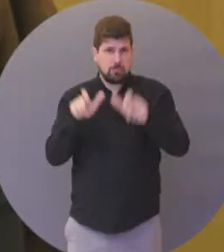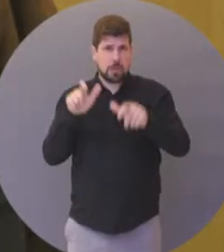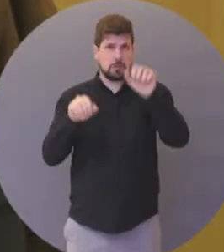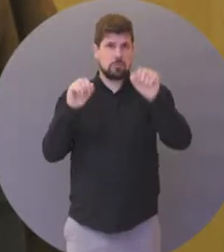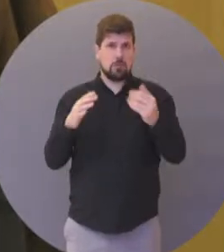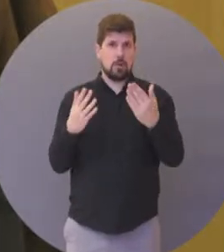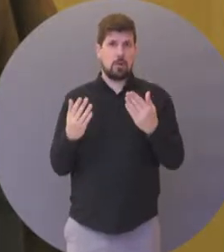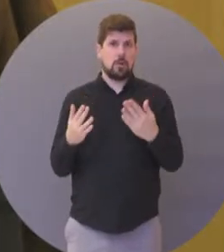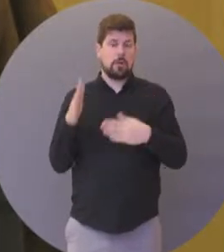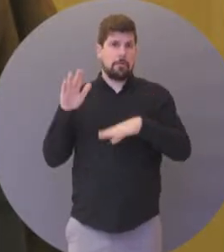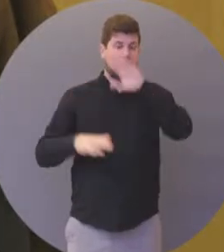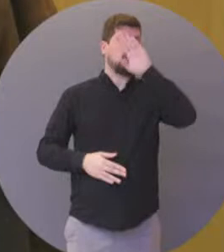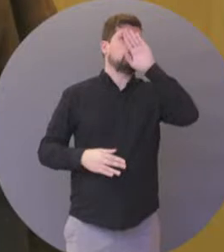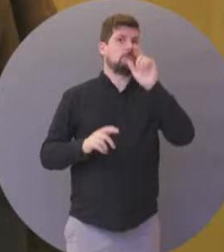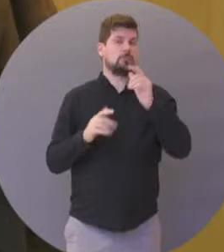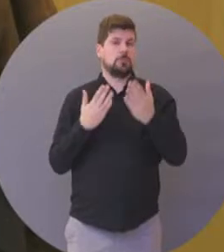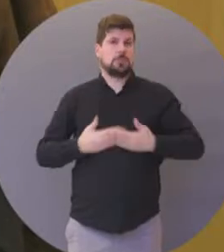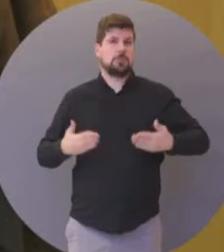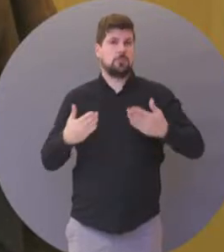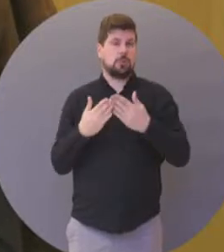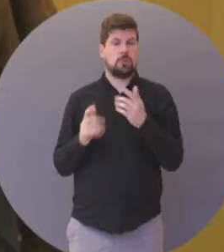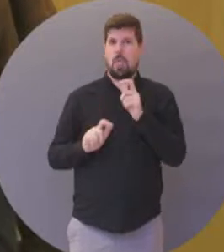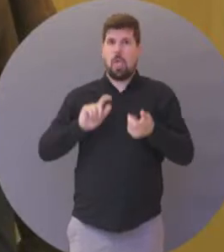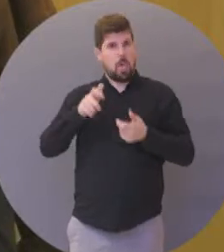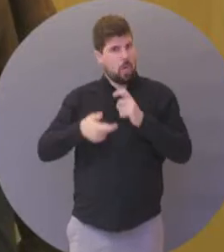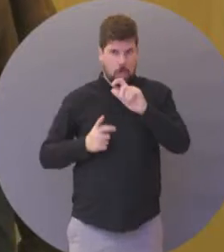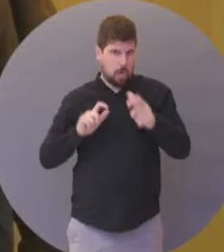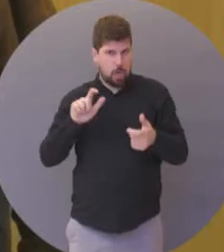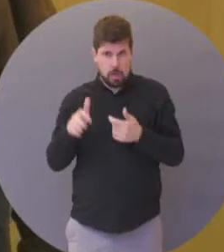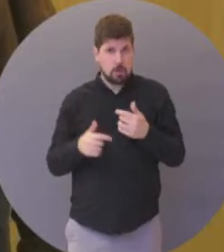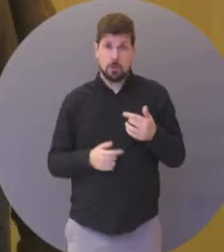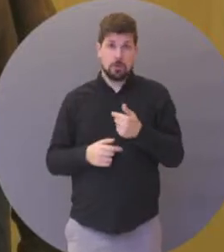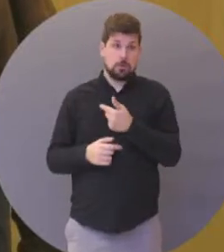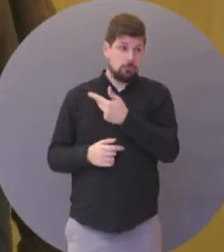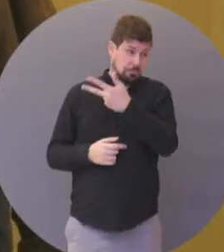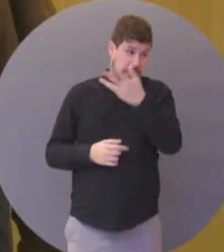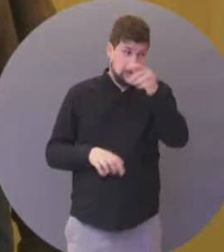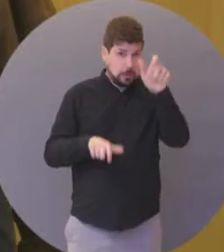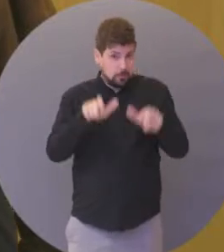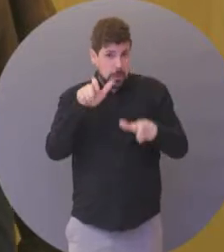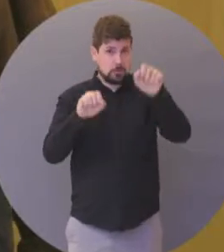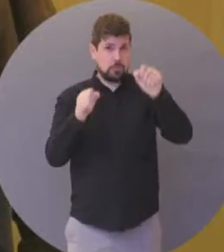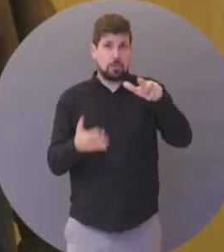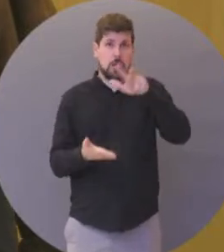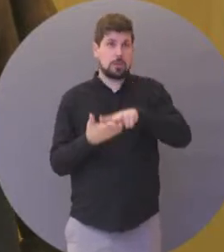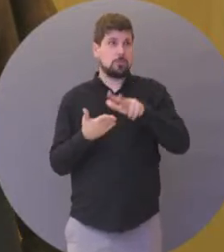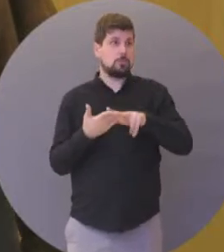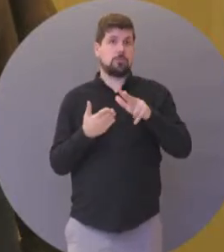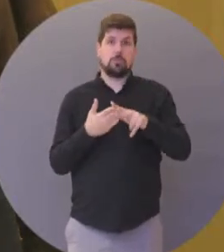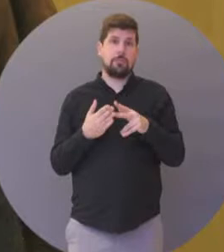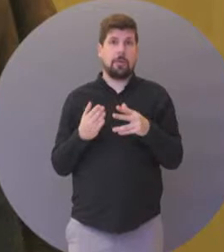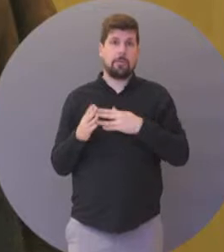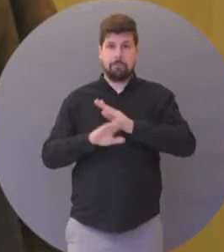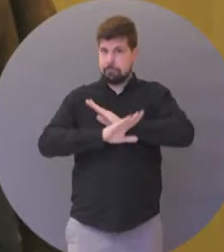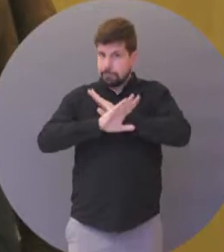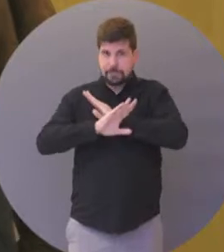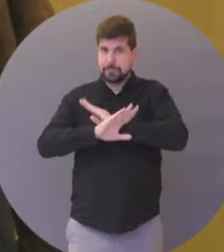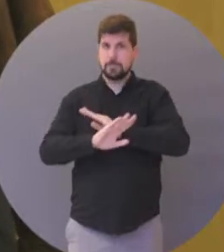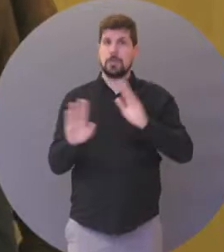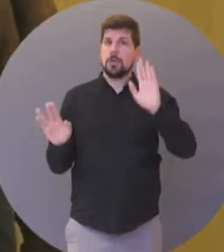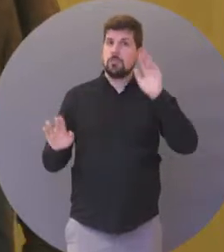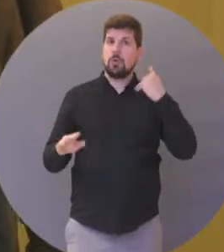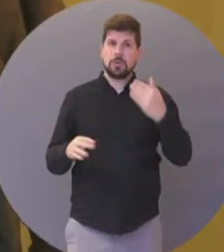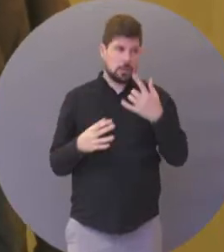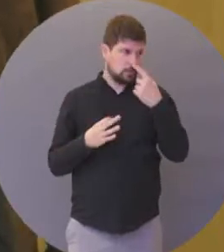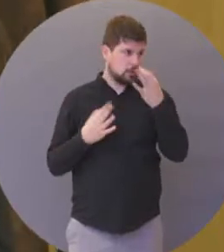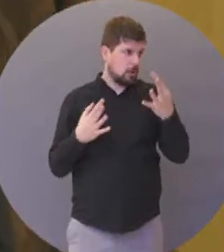difficultés terribles qui pourraient les amener pour un certain nombre d'entre elles et d'entre eux à perdre leur logement donc beaucoup de temps a été perdu malheureusement